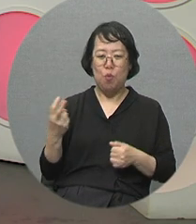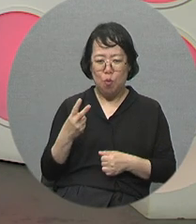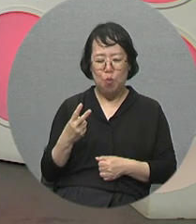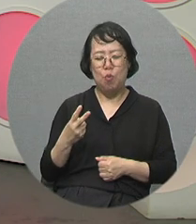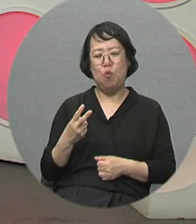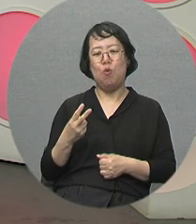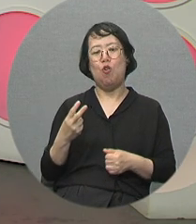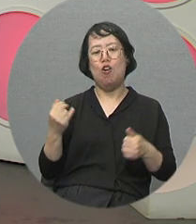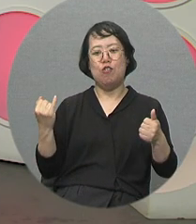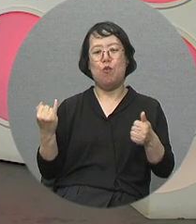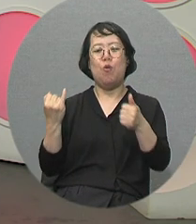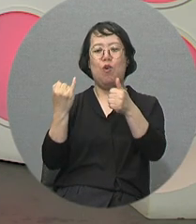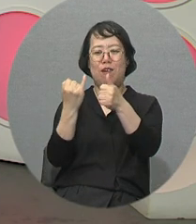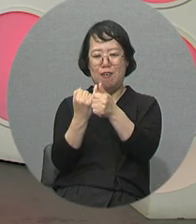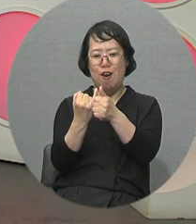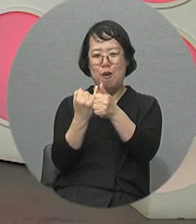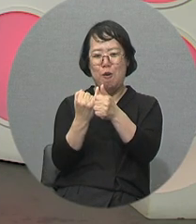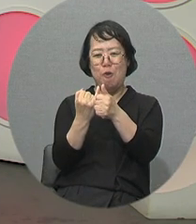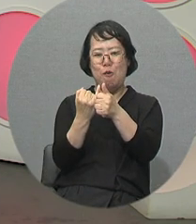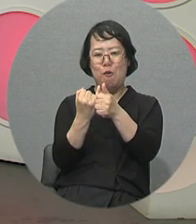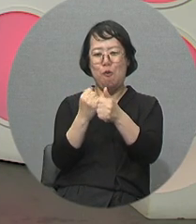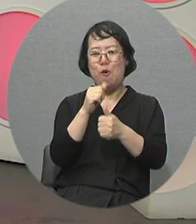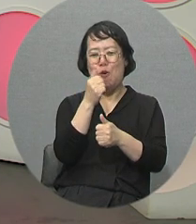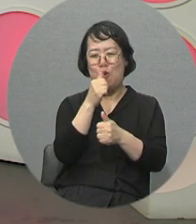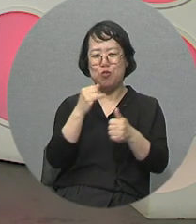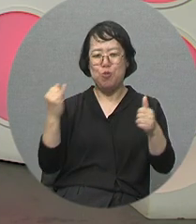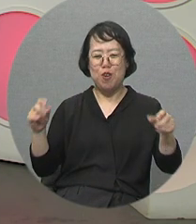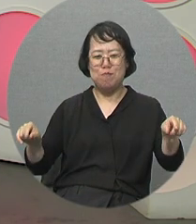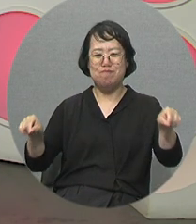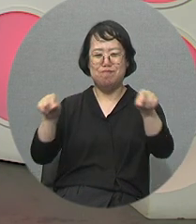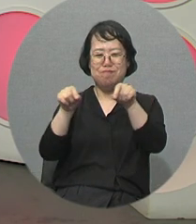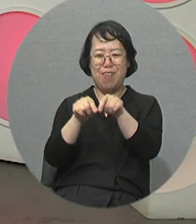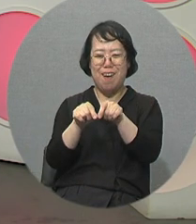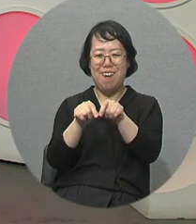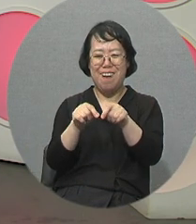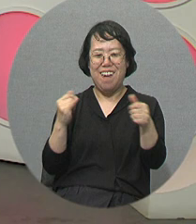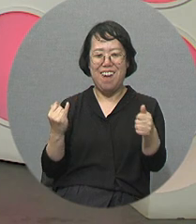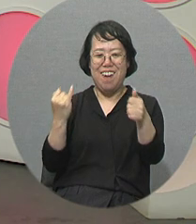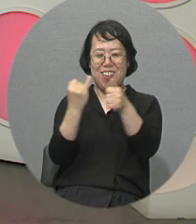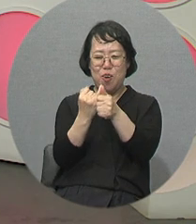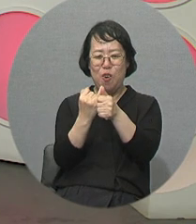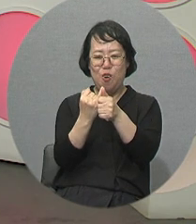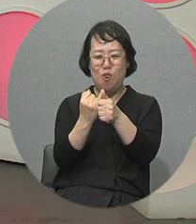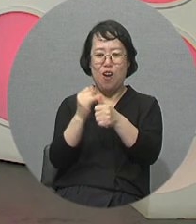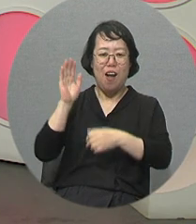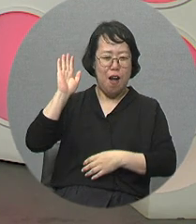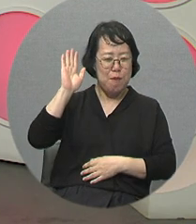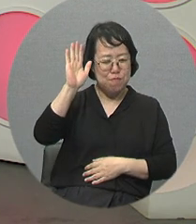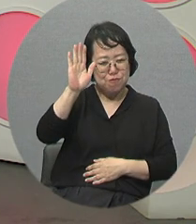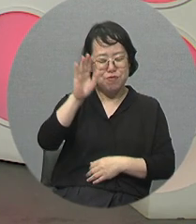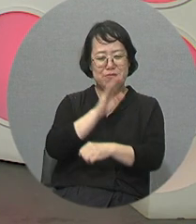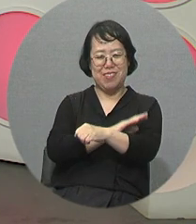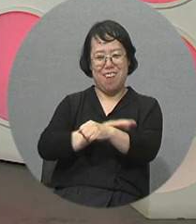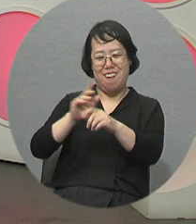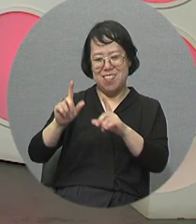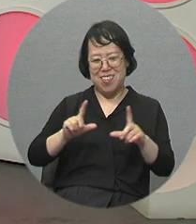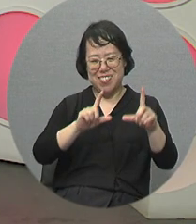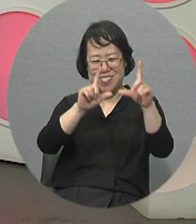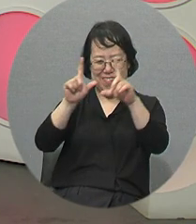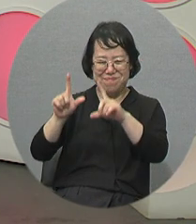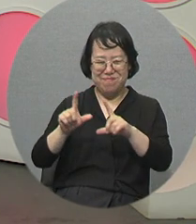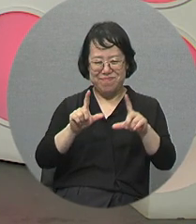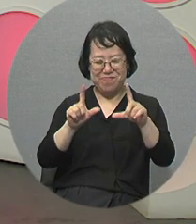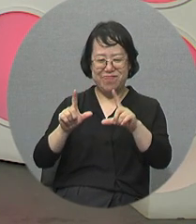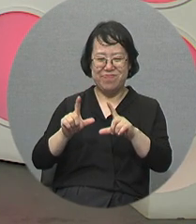인생 2막을 시작하시려고 한다고 하니까 좋은 일만 가득하셨으면 좋겠습니다. 그래요. 하여튼 여러분들 오늘도